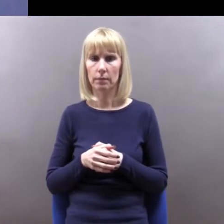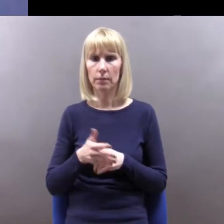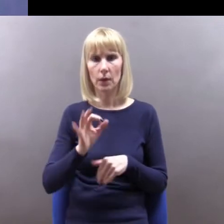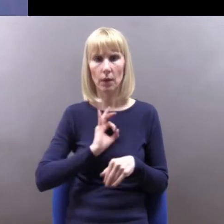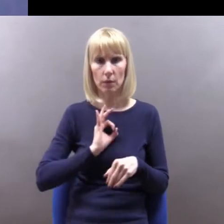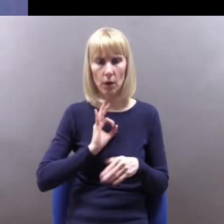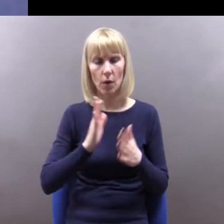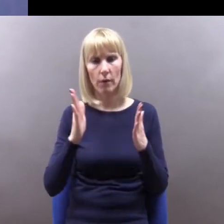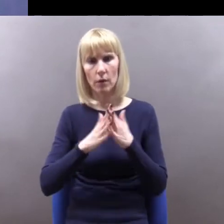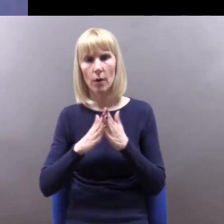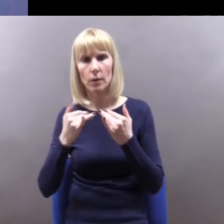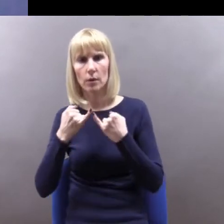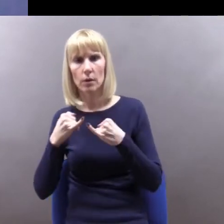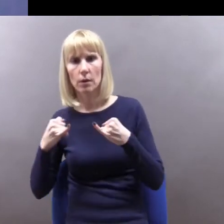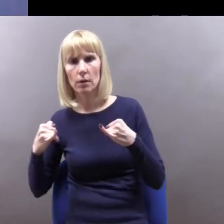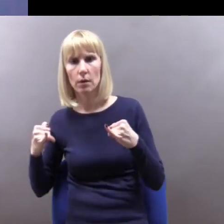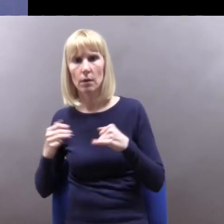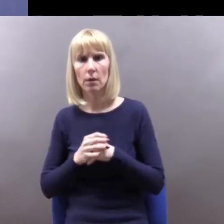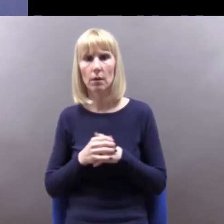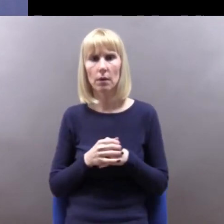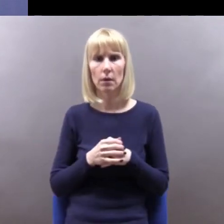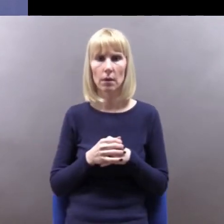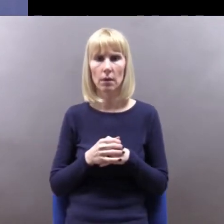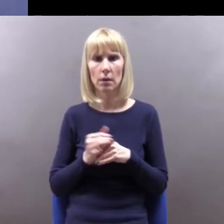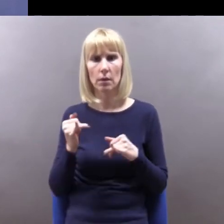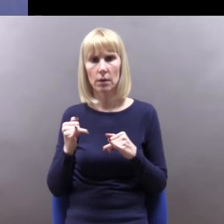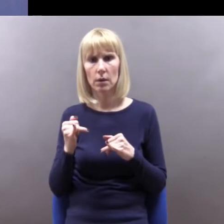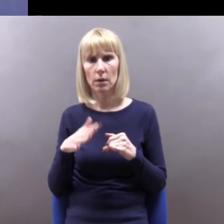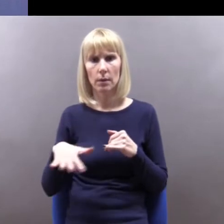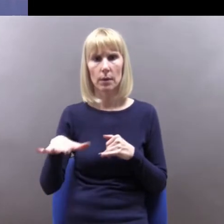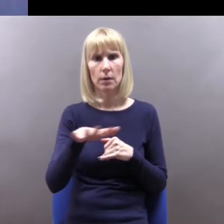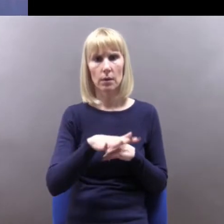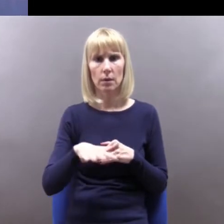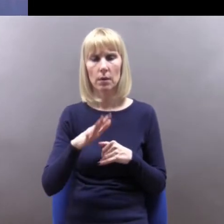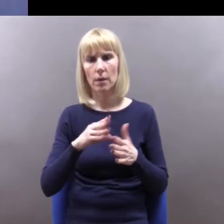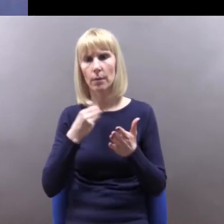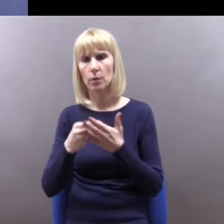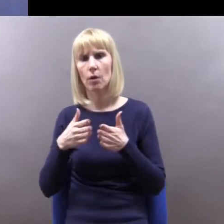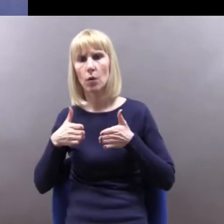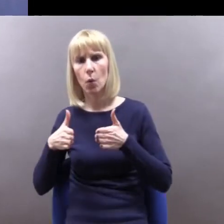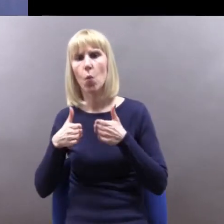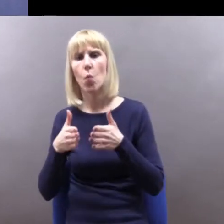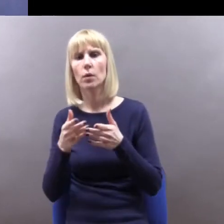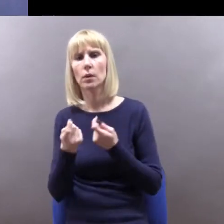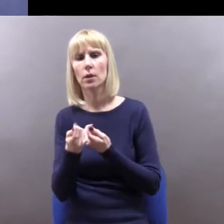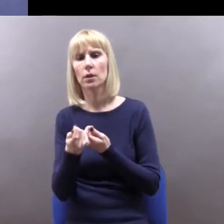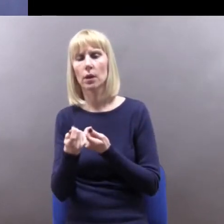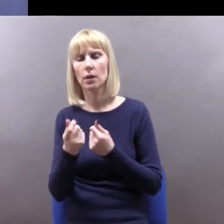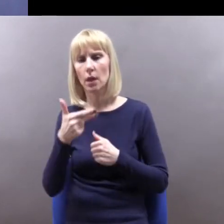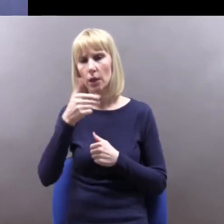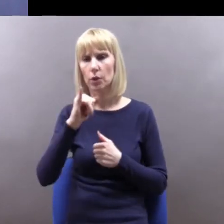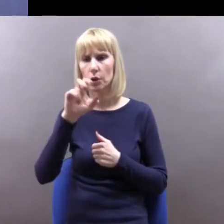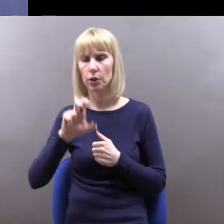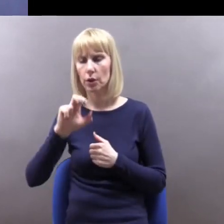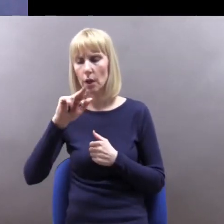platformą, nawet twoją w domu, czy też gdzieś tam w przestrzeni publicznej, na przykład na